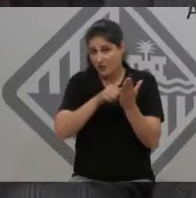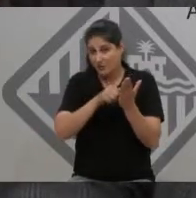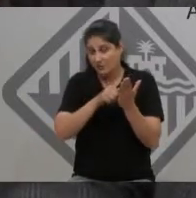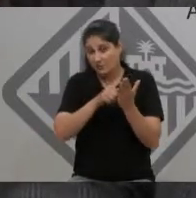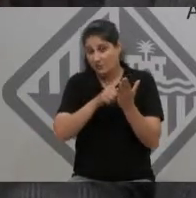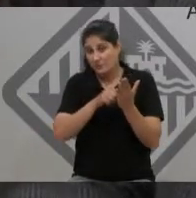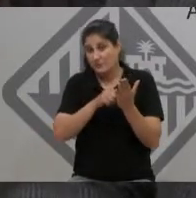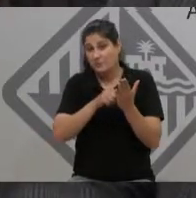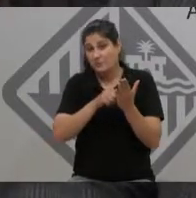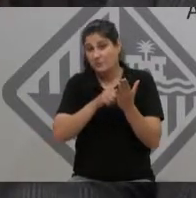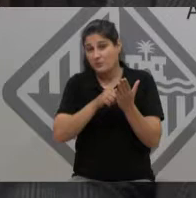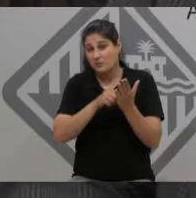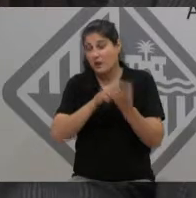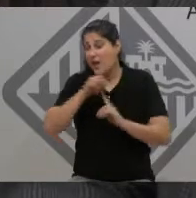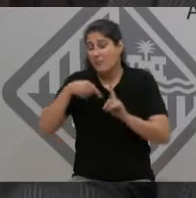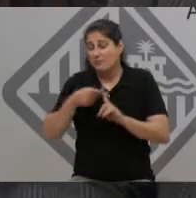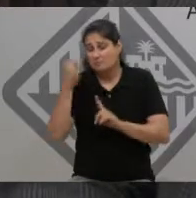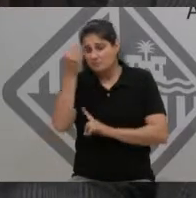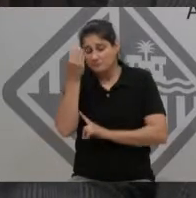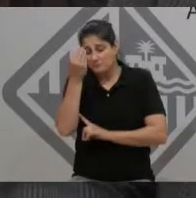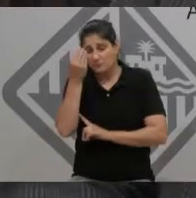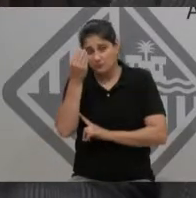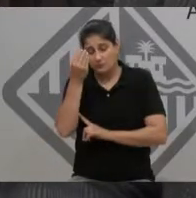sesgats. A més, considerem que